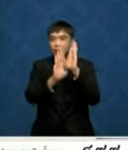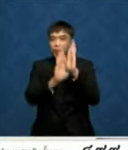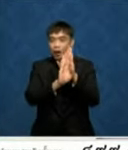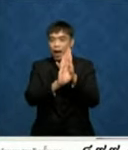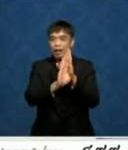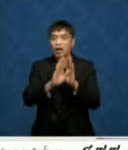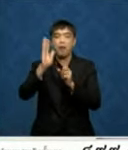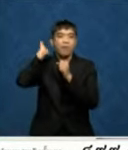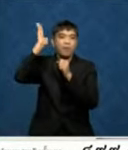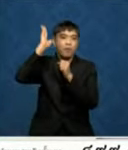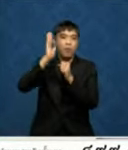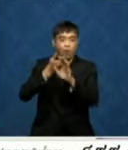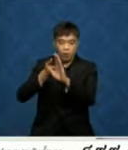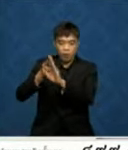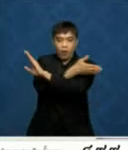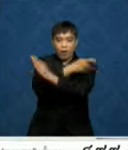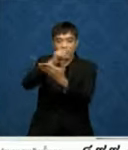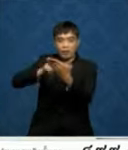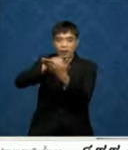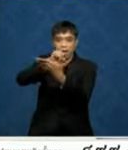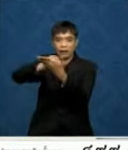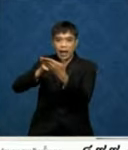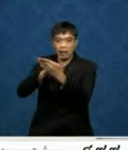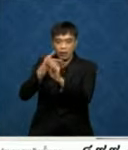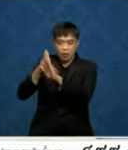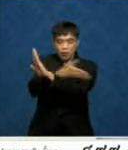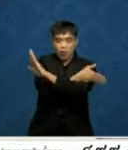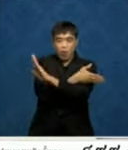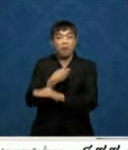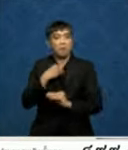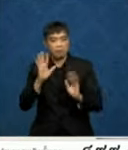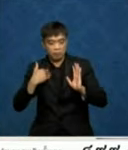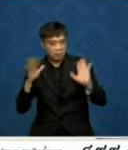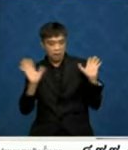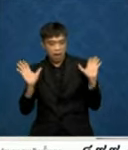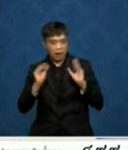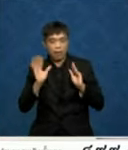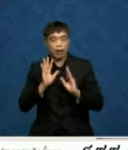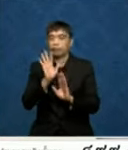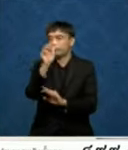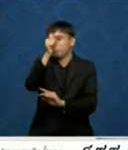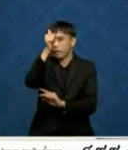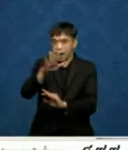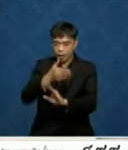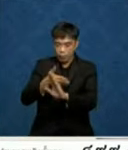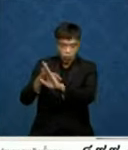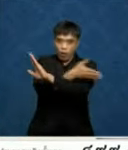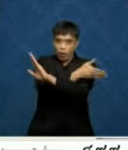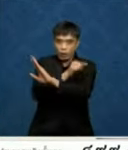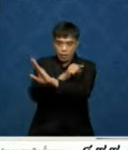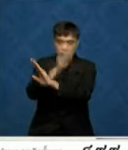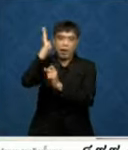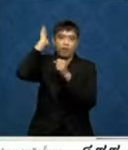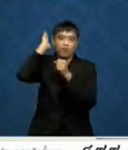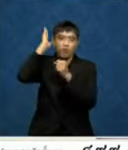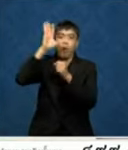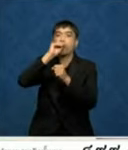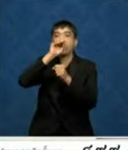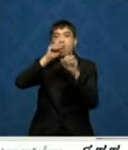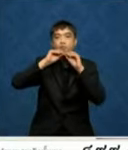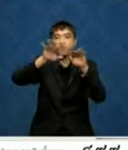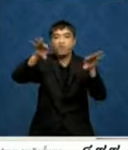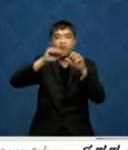เสียงก่อนการเลือกตั้งที่สร้างภาระทางการคลังในอนาคตและอาจจะเป็น